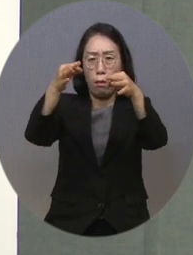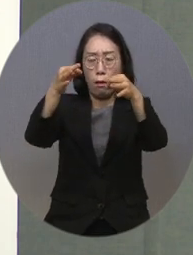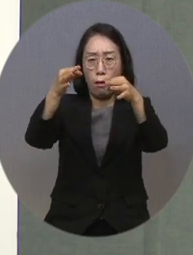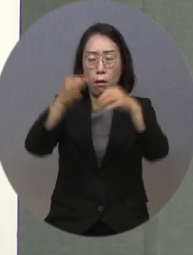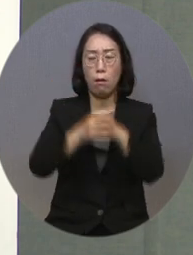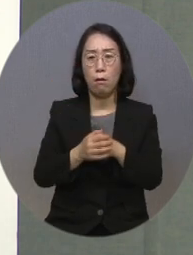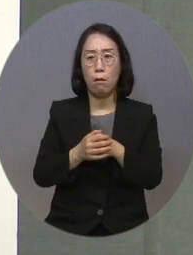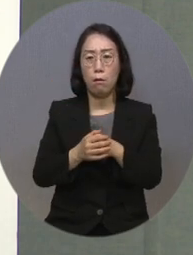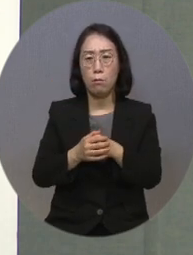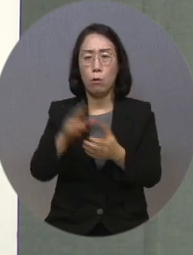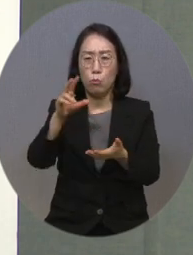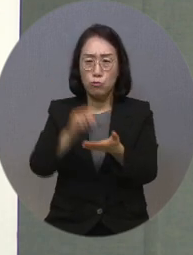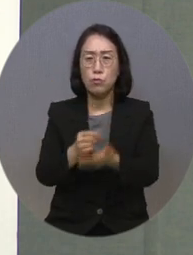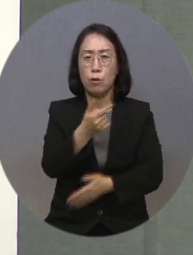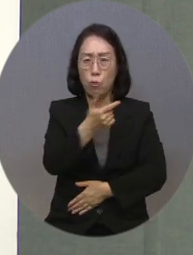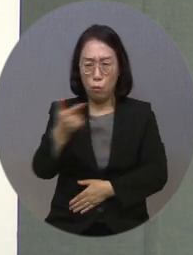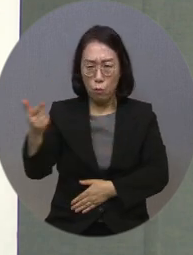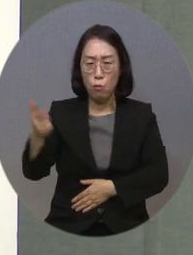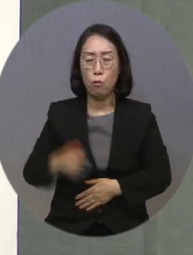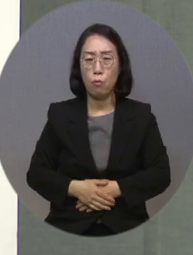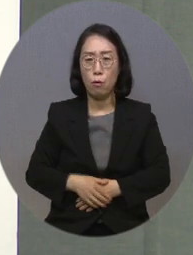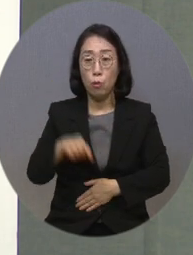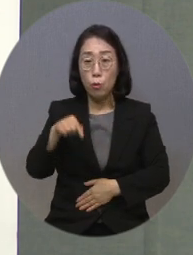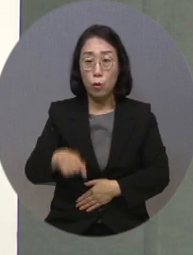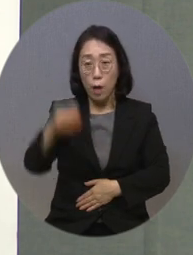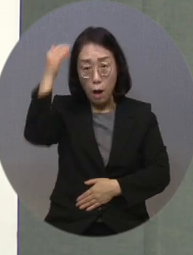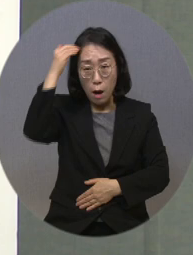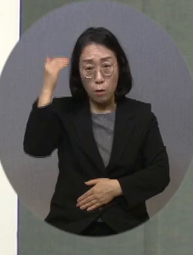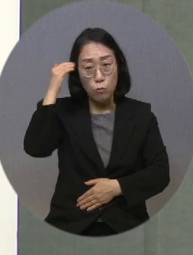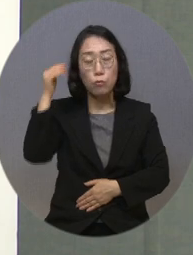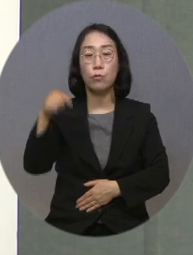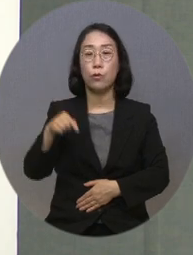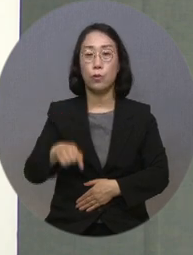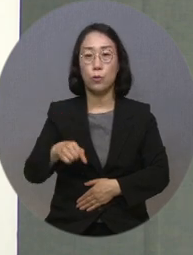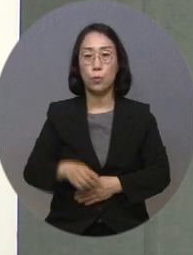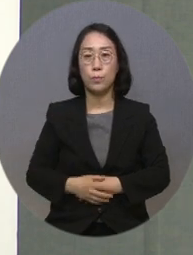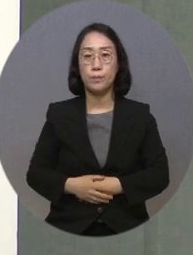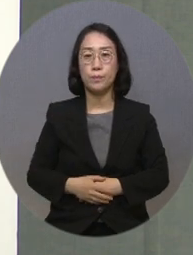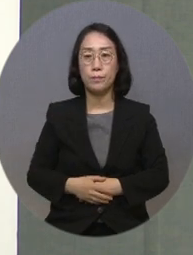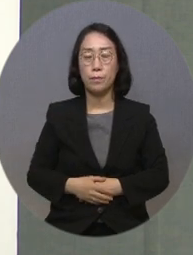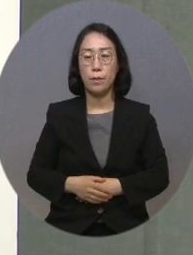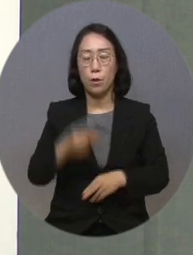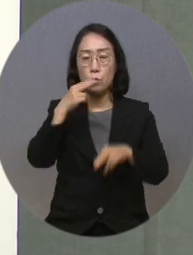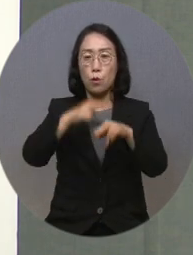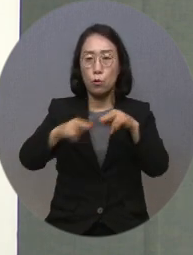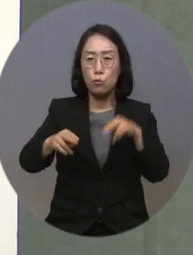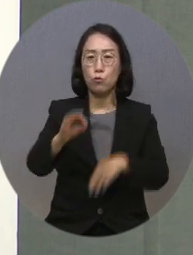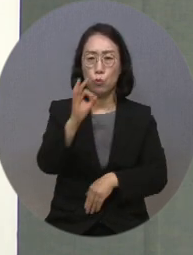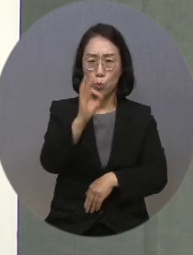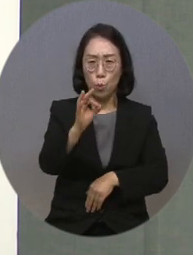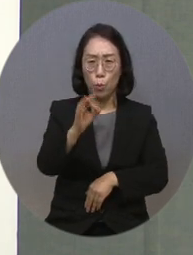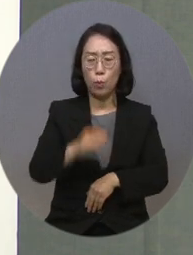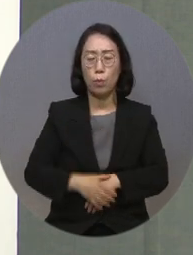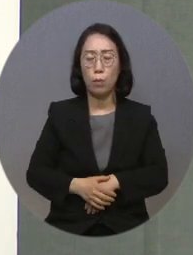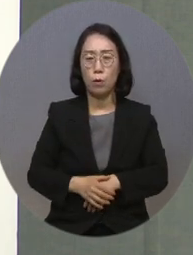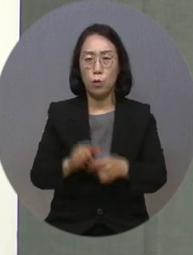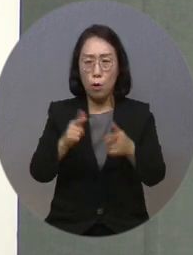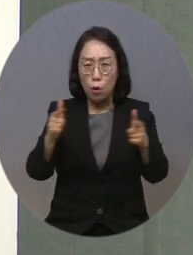해서 문제가 많아요. 우리나라도 지금 휘발유 값이니 여러